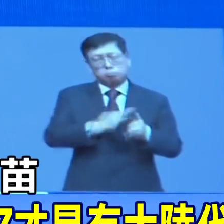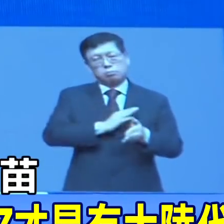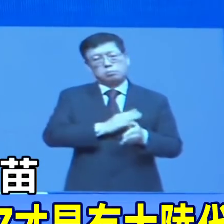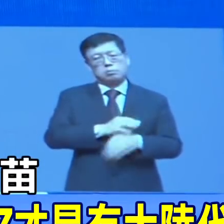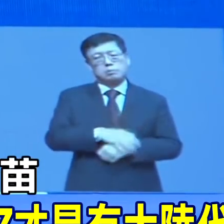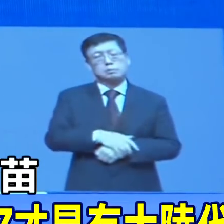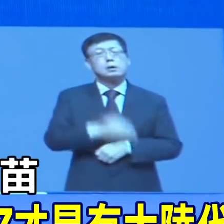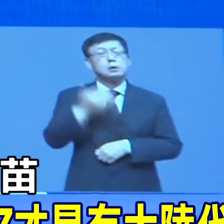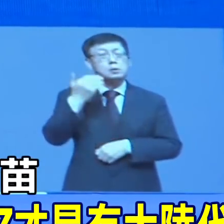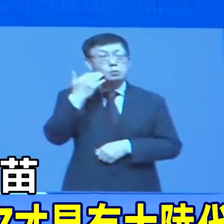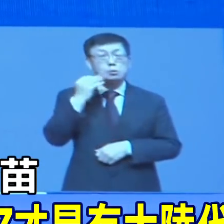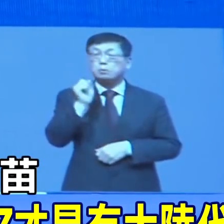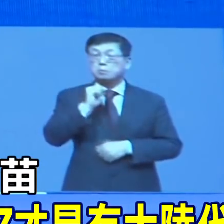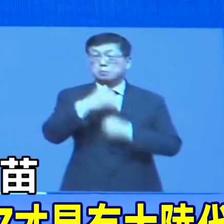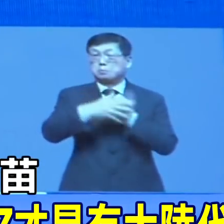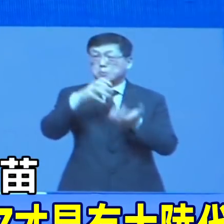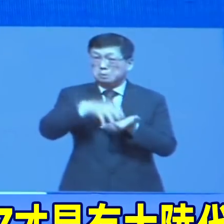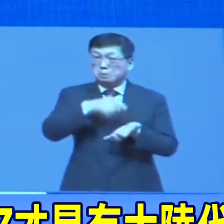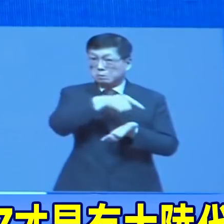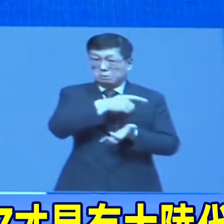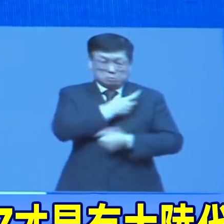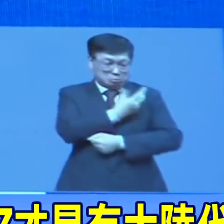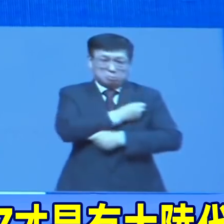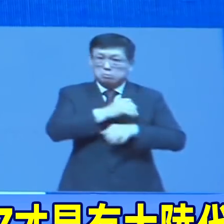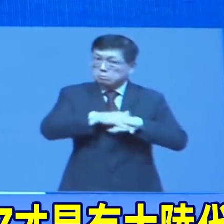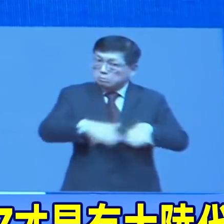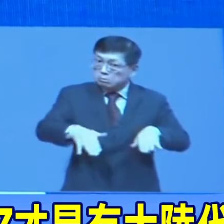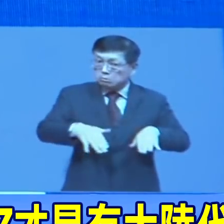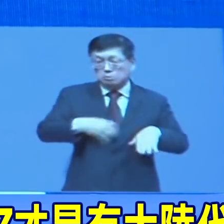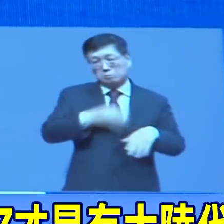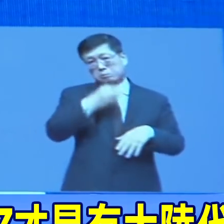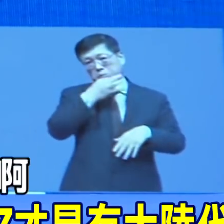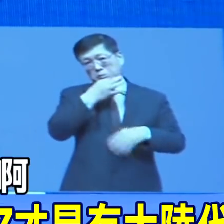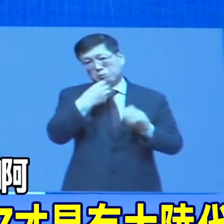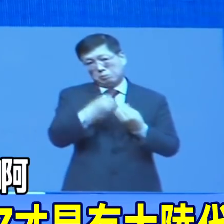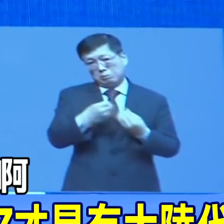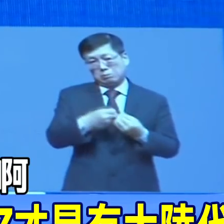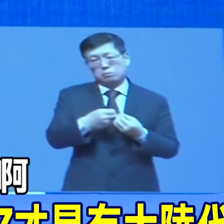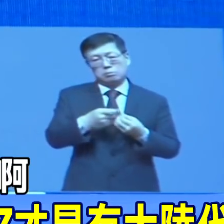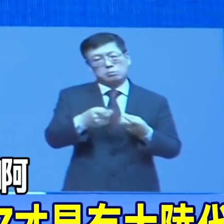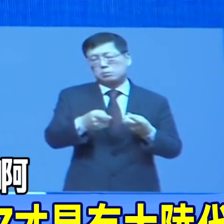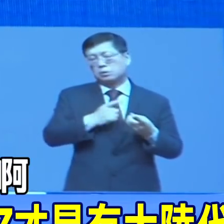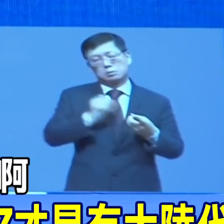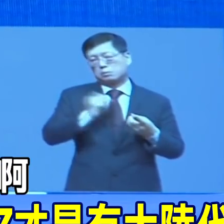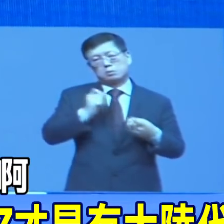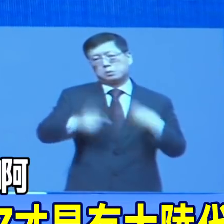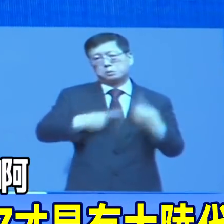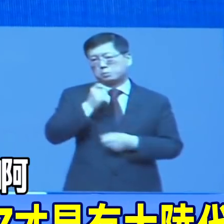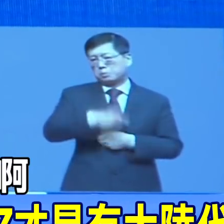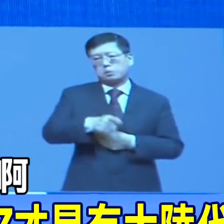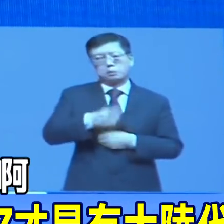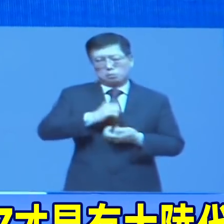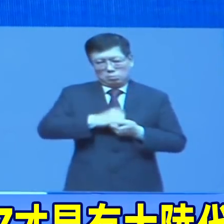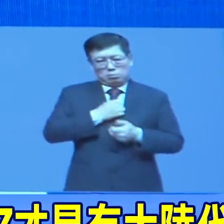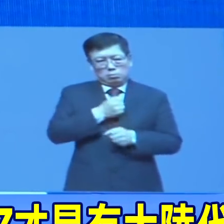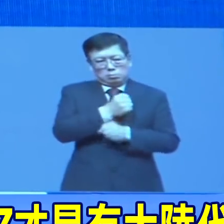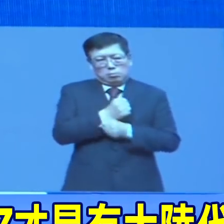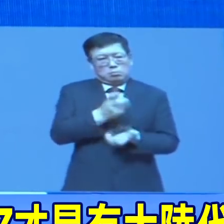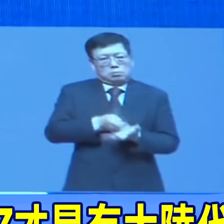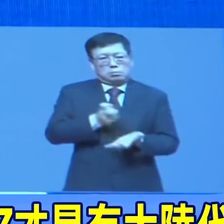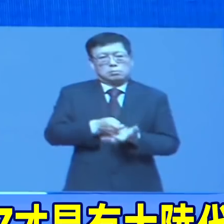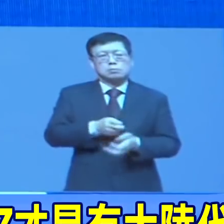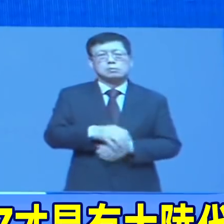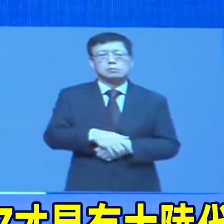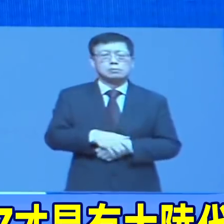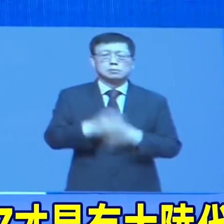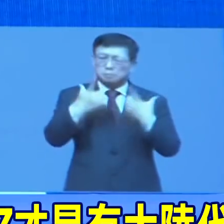但是如果不能确保这个疫苗的安全性、有效性的话，那不能轻易为之，不可不慎啊。那向